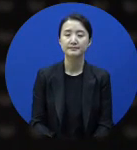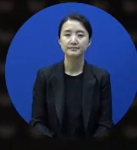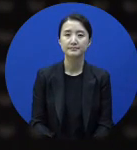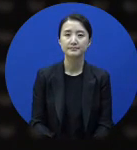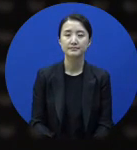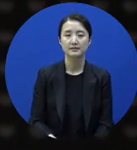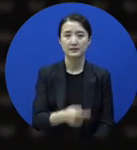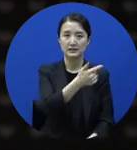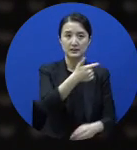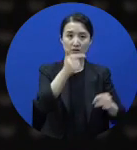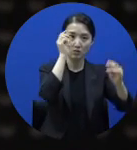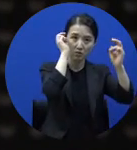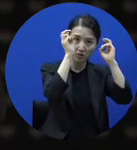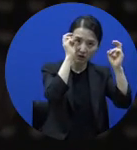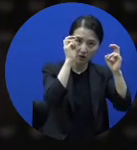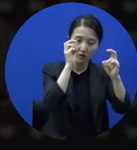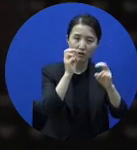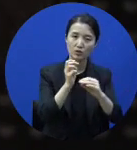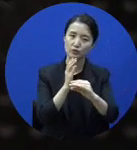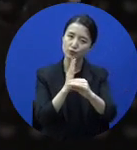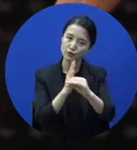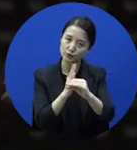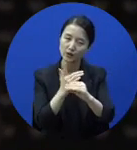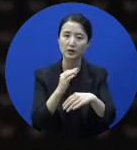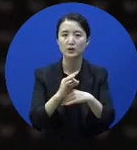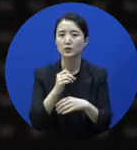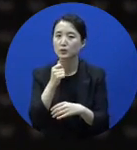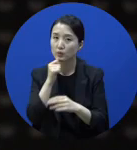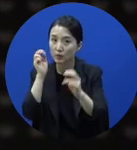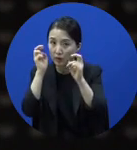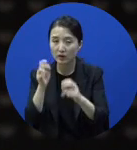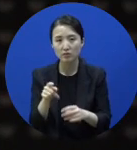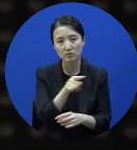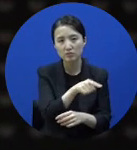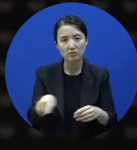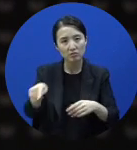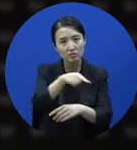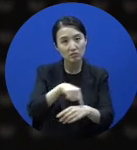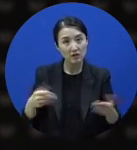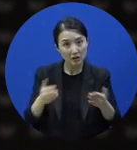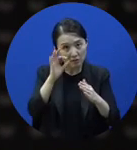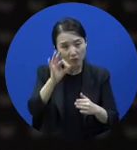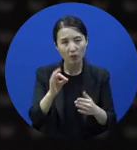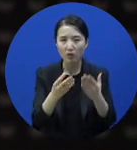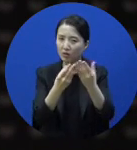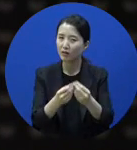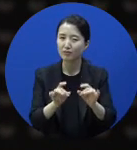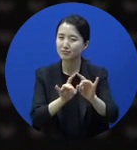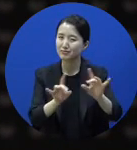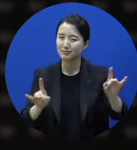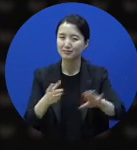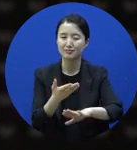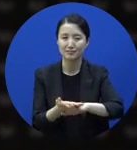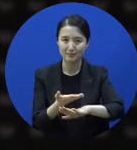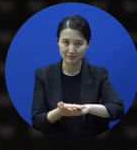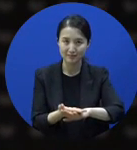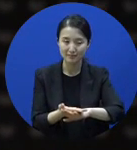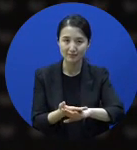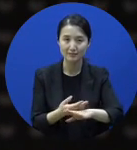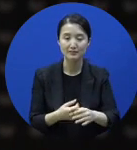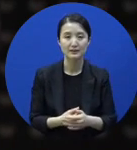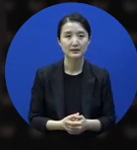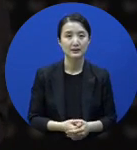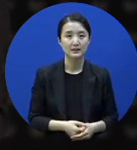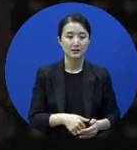차이는 클 것 같아요. 대기업 같은 경우는 많은 일들 중에 아주 작은 부품의 일을 하잖아요. 완성된 제품을 만들기까지가 되게 어려움들을